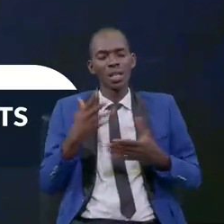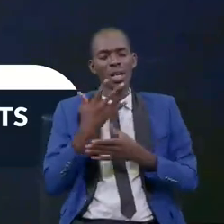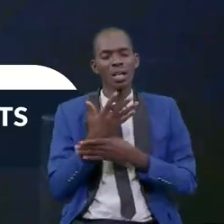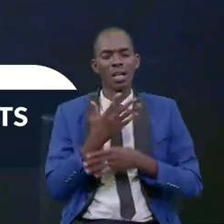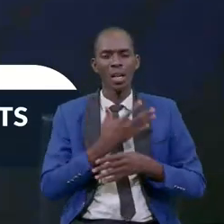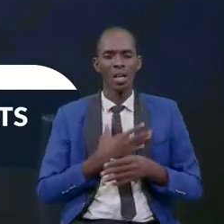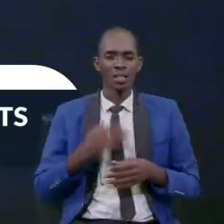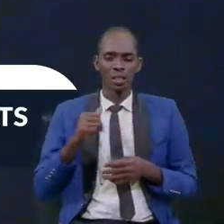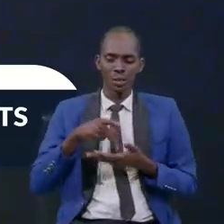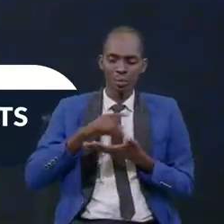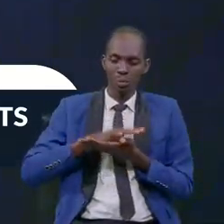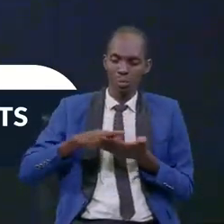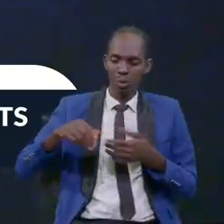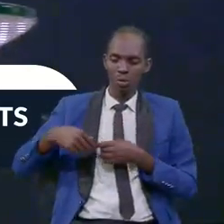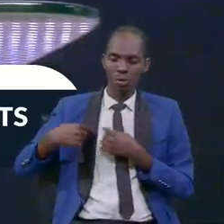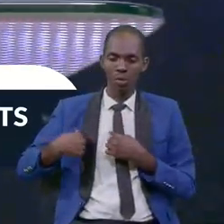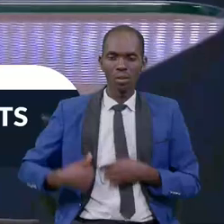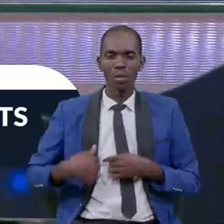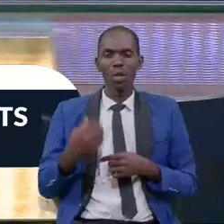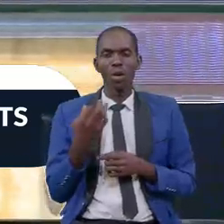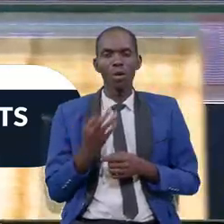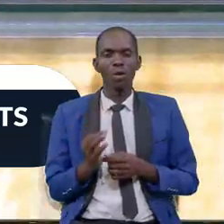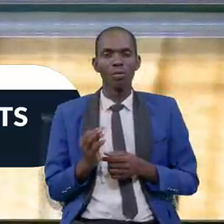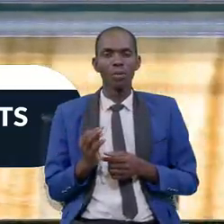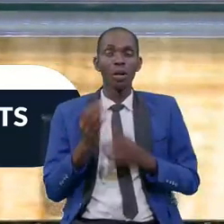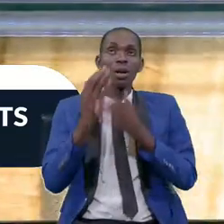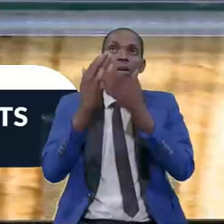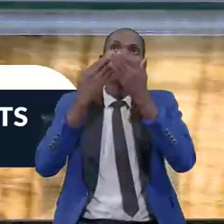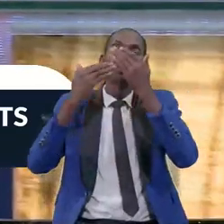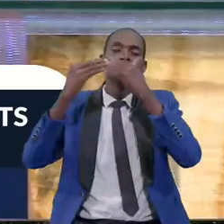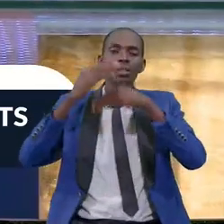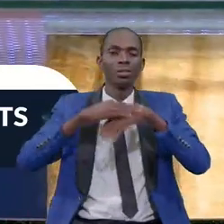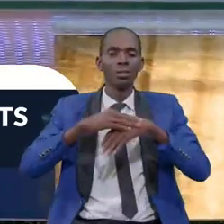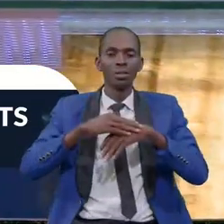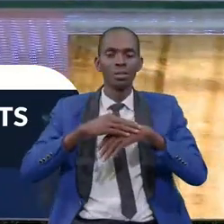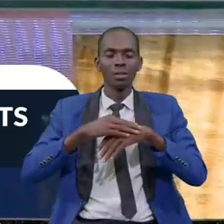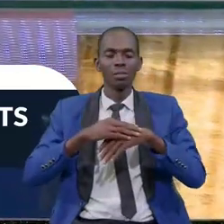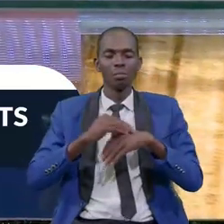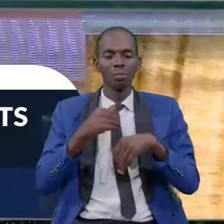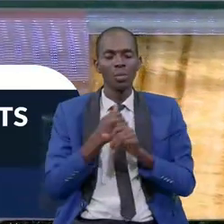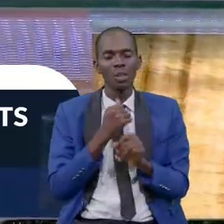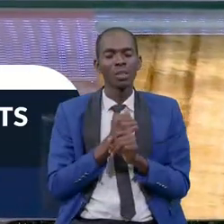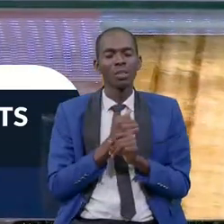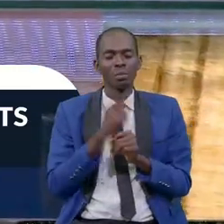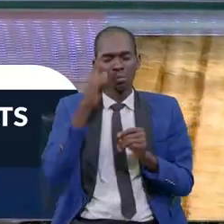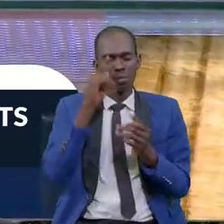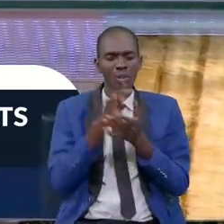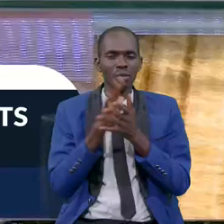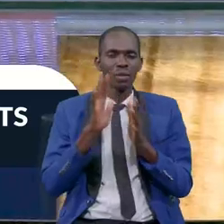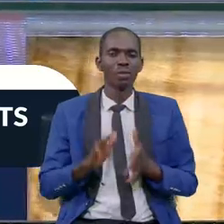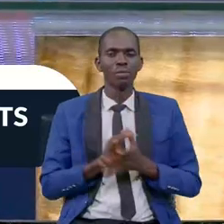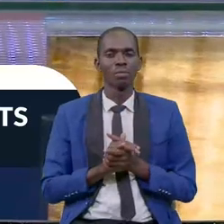purs. Les mains pures et les cœurs purs des saints en route pour le ciel.